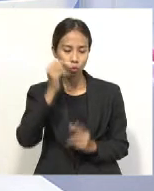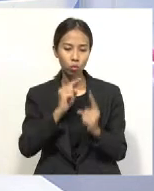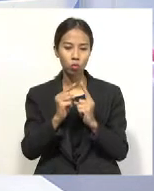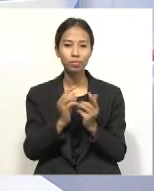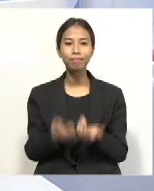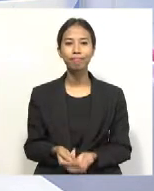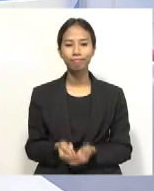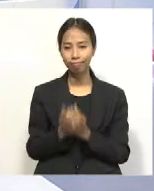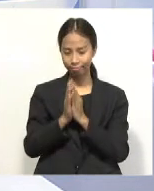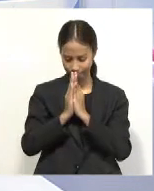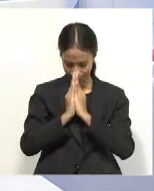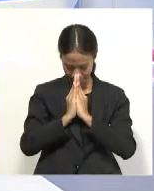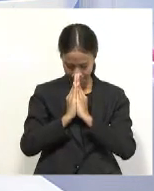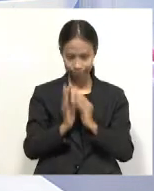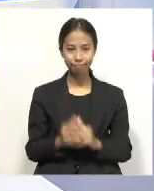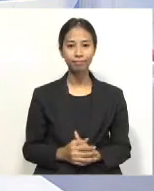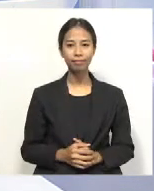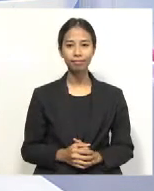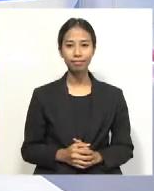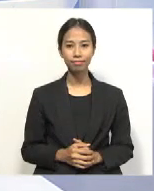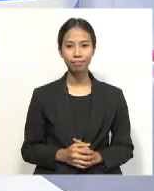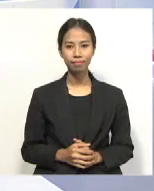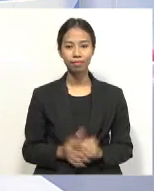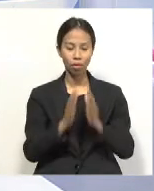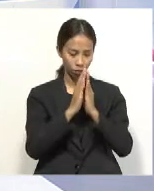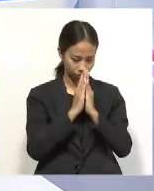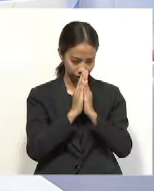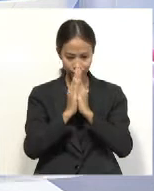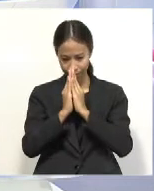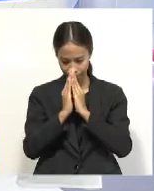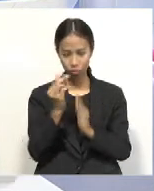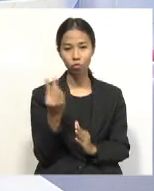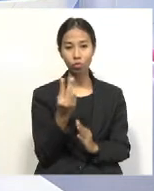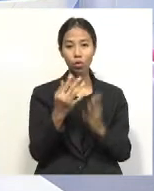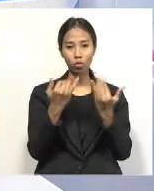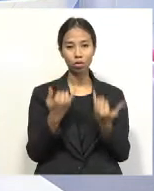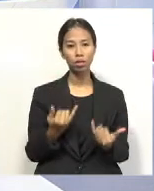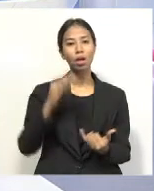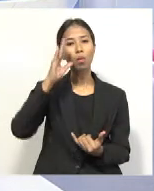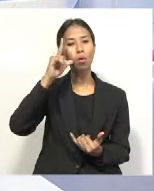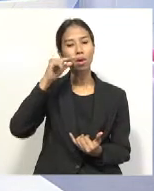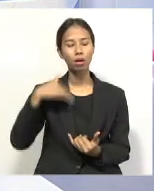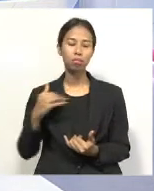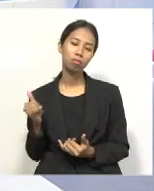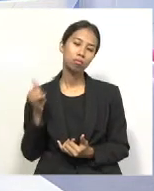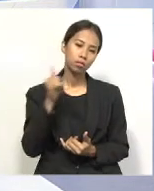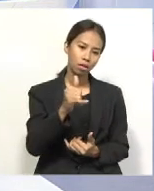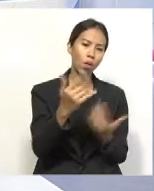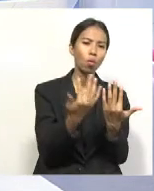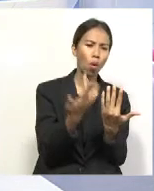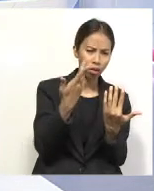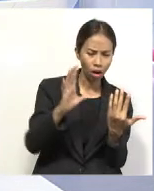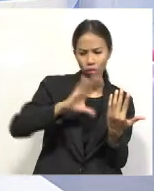นี้แล้วนะคะสวัสดีค่ะคุณปณทัศน์ สวัสดีค่ะ ครับสวัสดีครับทั้งสองท่านครับบรรยากาศขณะนี้นะครับผู้ปกครองบางคนเนี่ยก็ได้เดินทางกลับไปแล้วเนื่องจาก